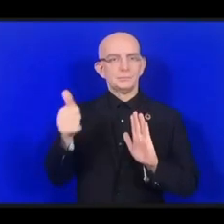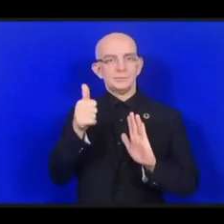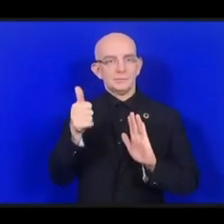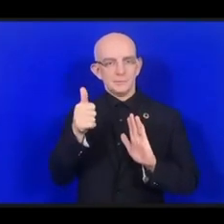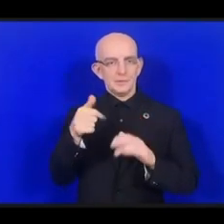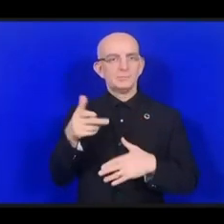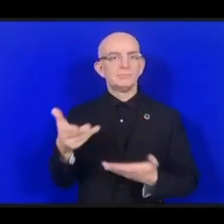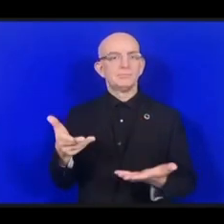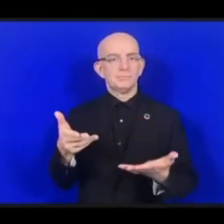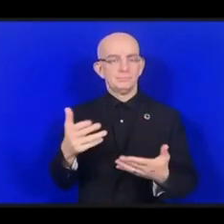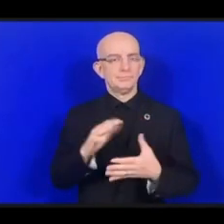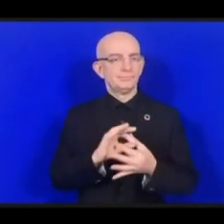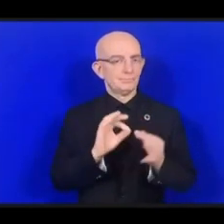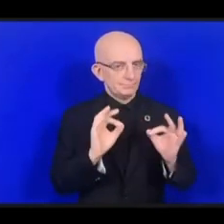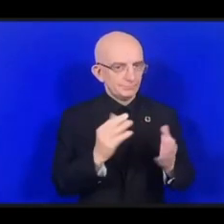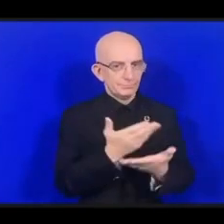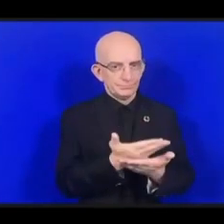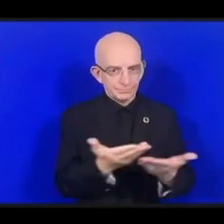الشباب